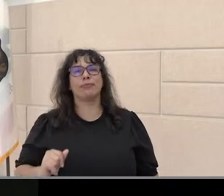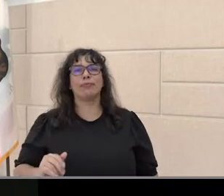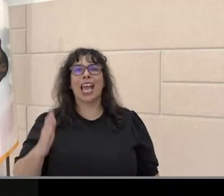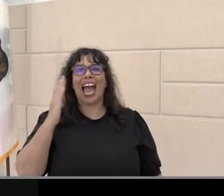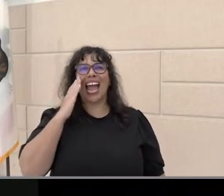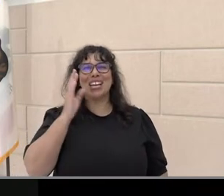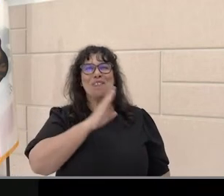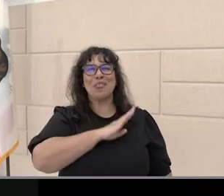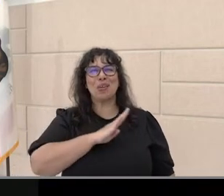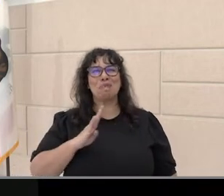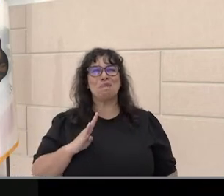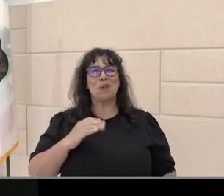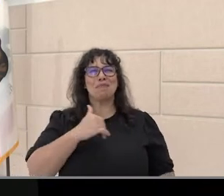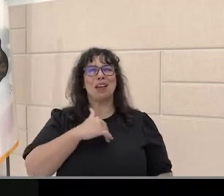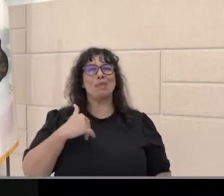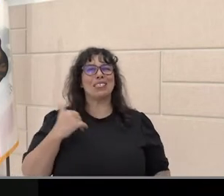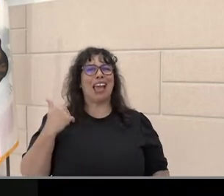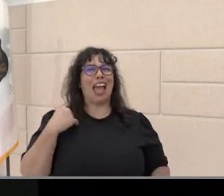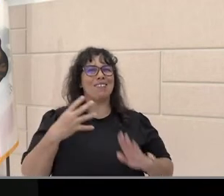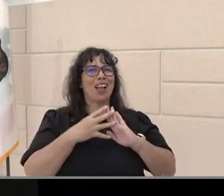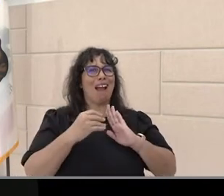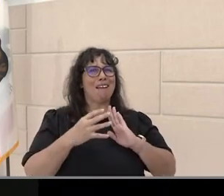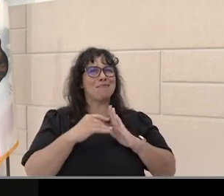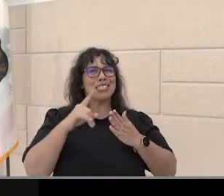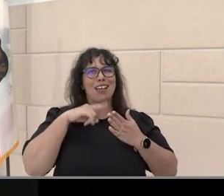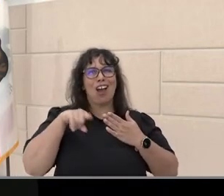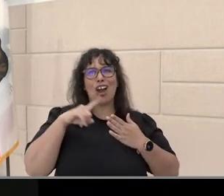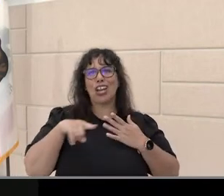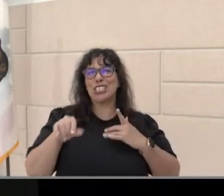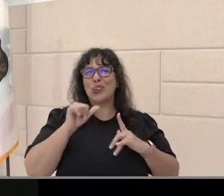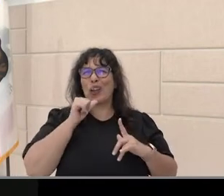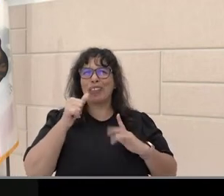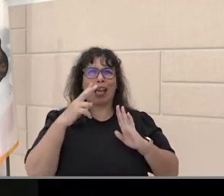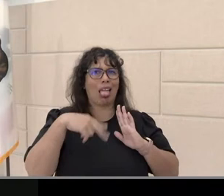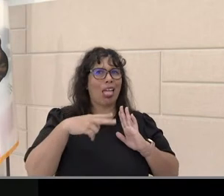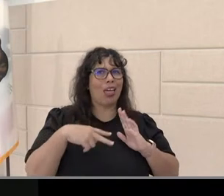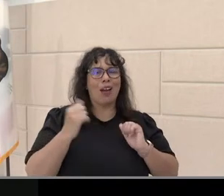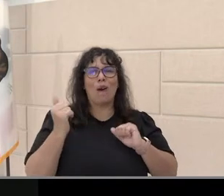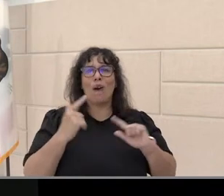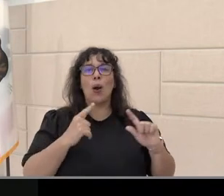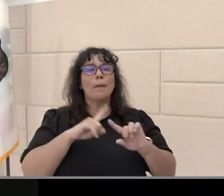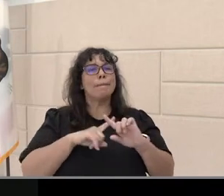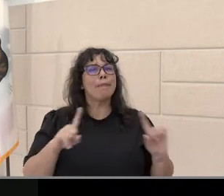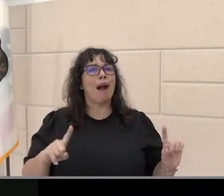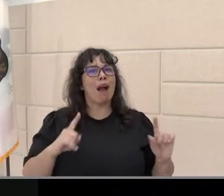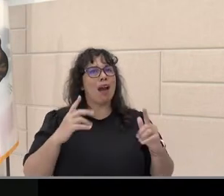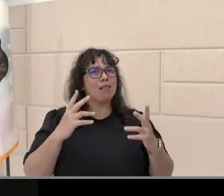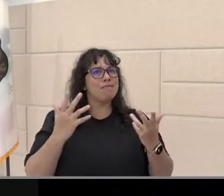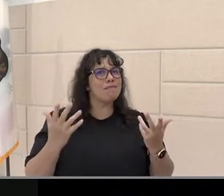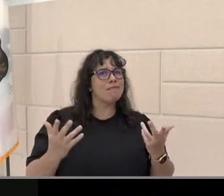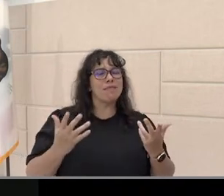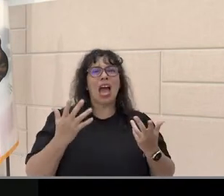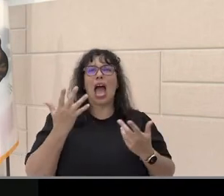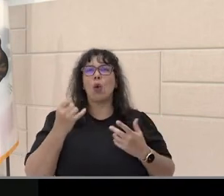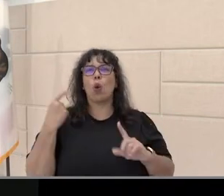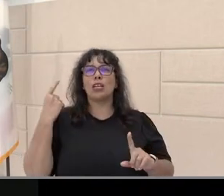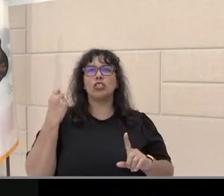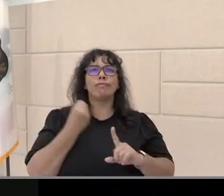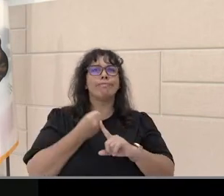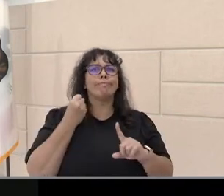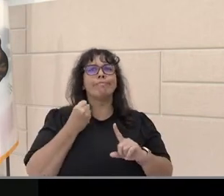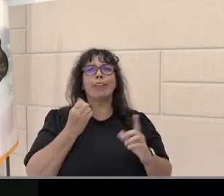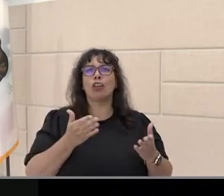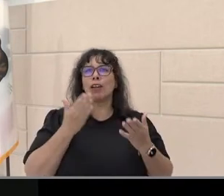ខ្ញុំដឹងហើយថាសមាជិកនាយកគណៈកម្មការមានរបាយការណ៍ ខ្ញុំបាននិយា